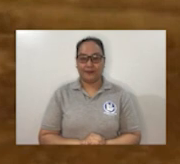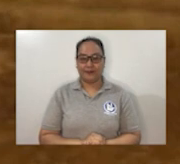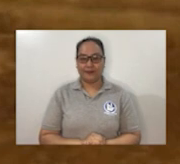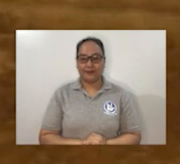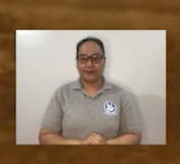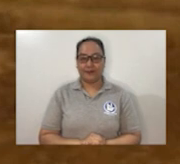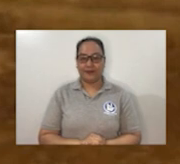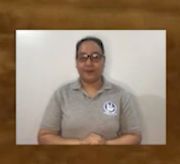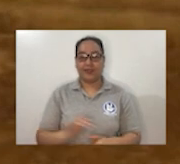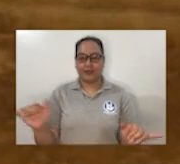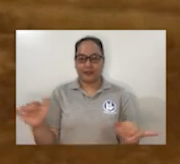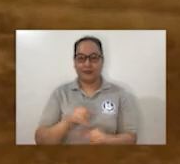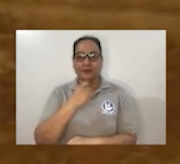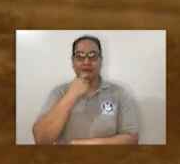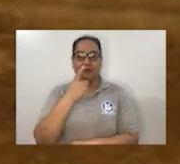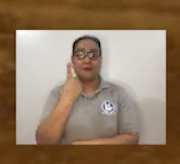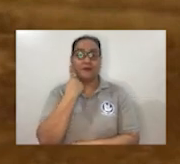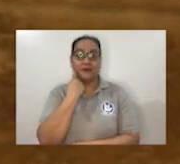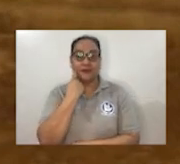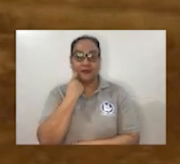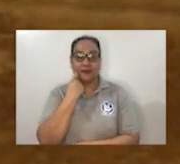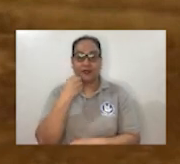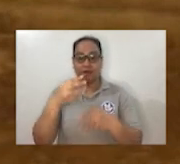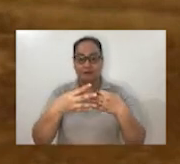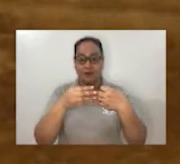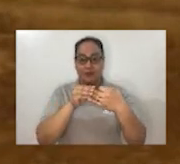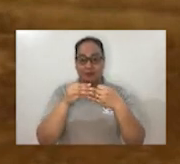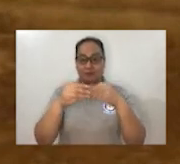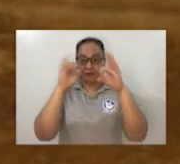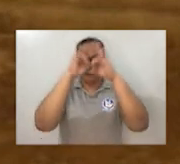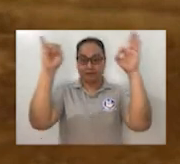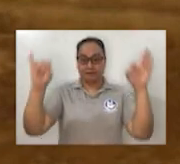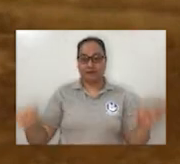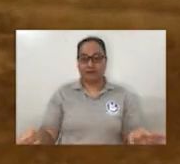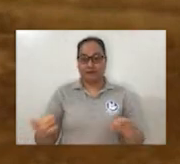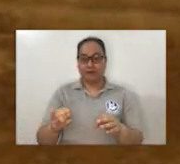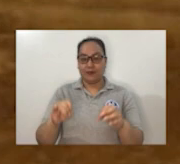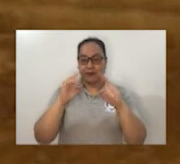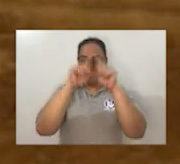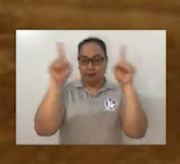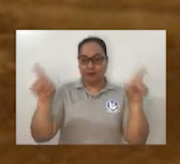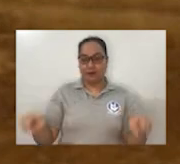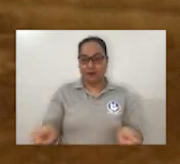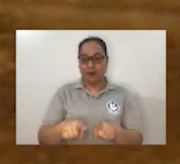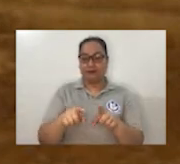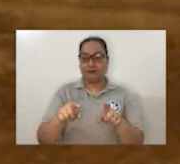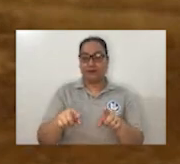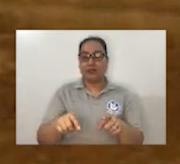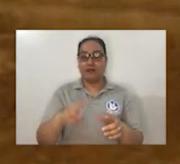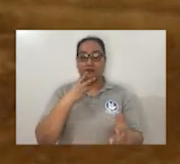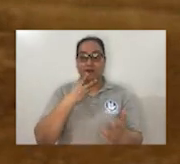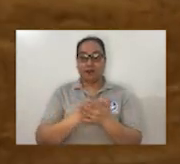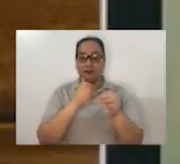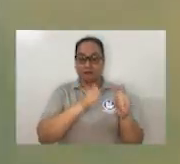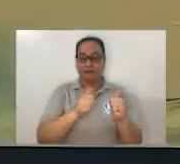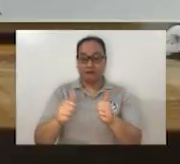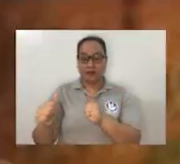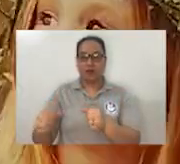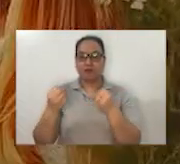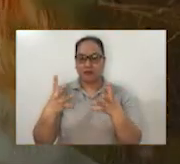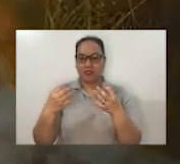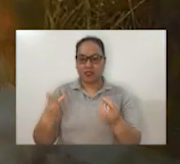Like I said, Adobe Photoshop is flexible. Its interface is well organized and you can do a lot of things.